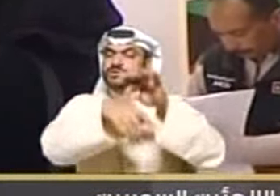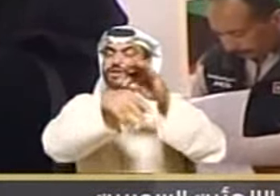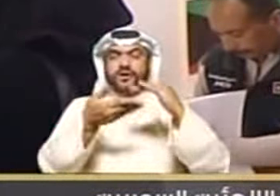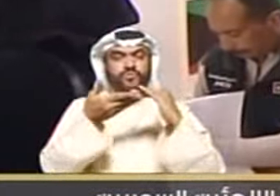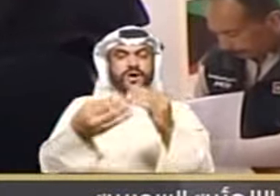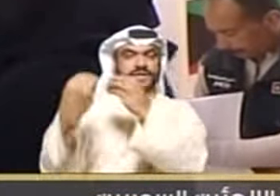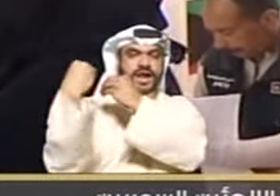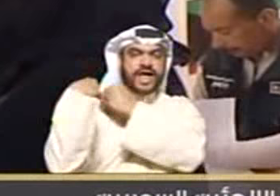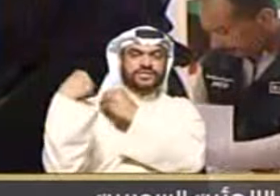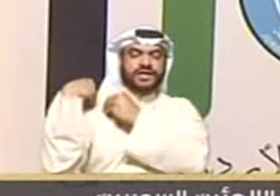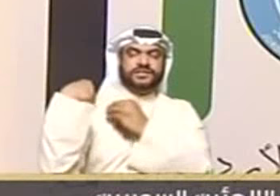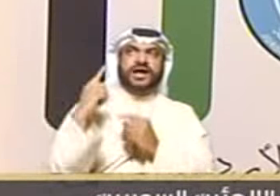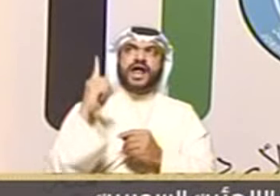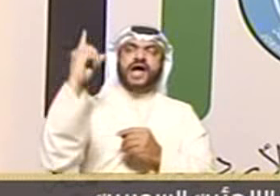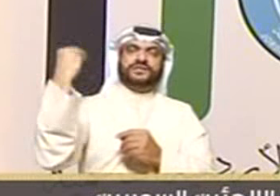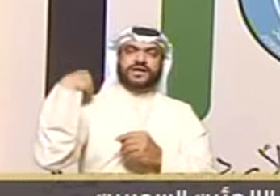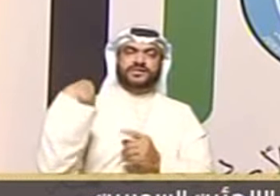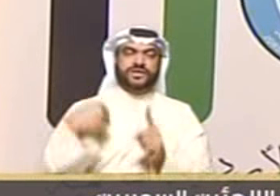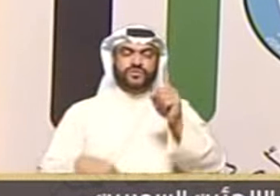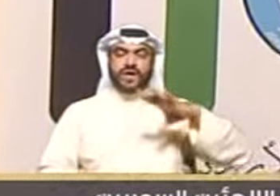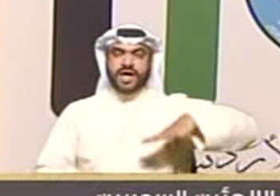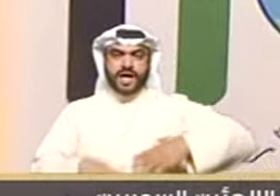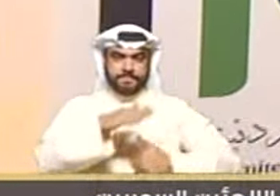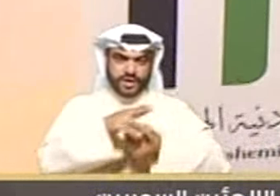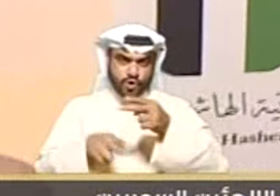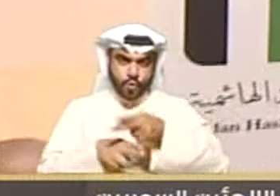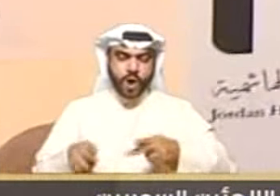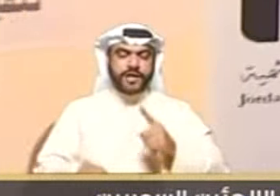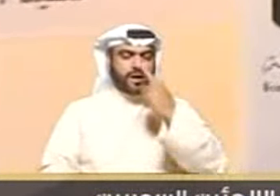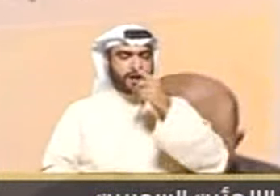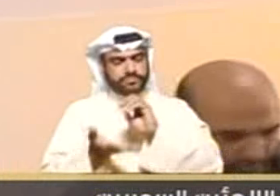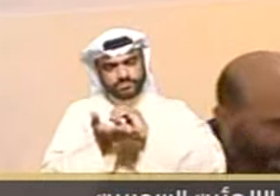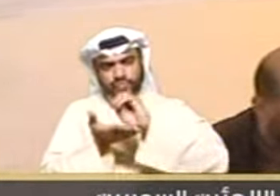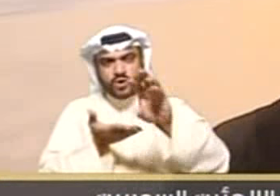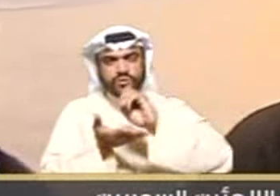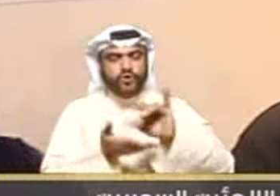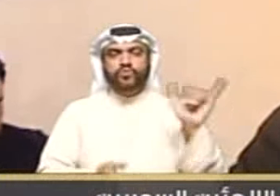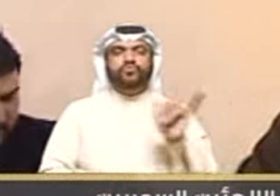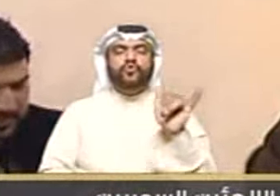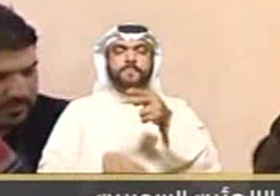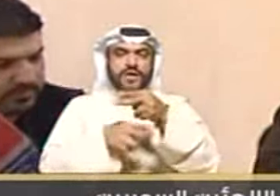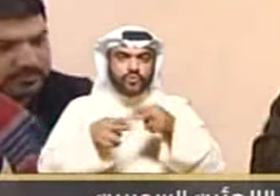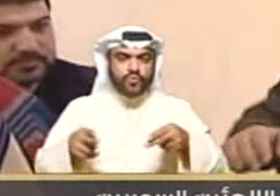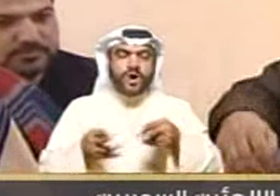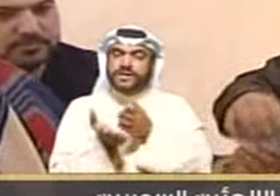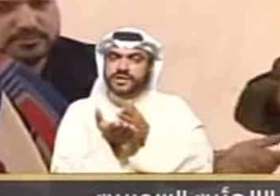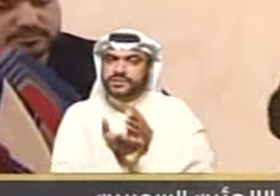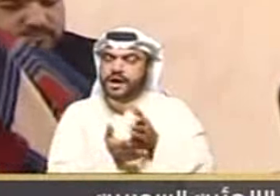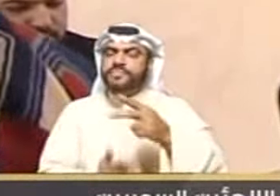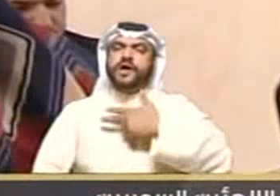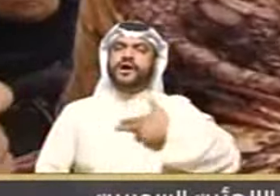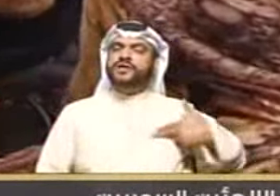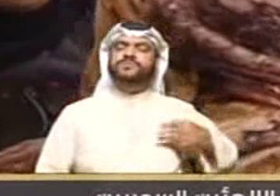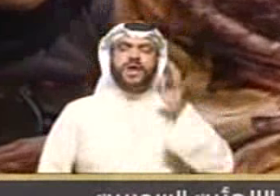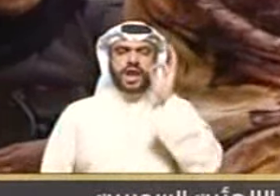التي يؤكدها منذ اندلاع الأزمة صاحب السمو الشيخ صباح الأحمد الجابر الصباح أمير دولة الكويت نهجا رسميا